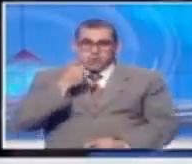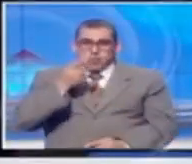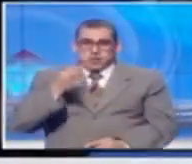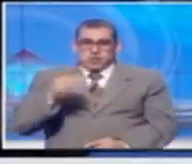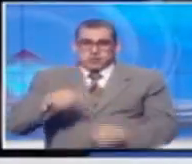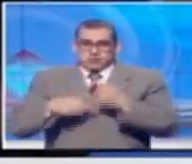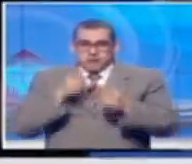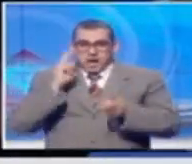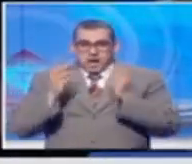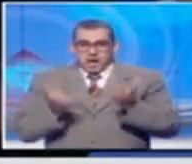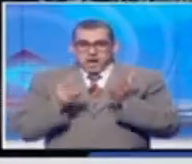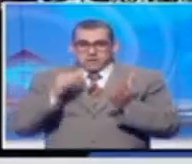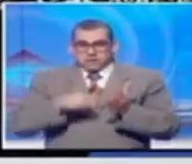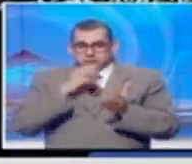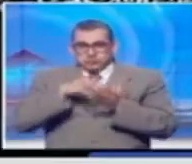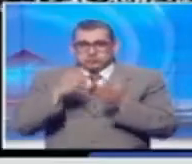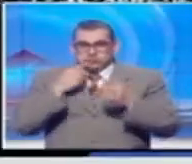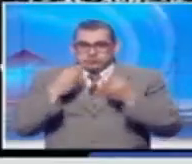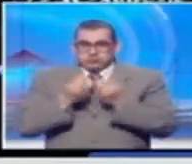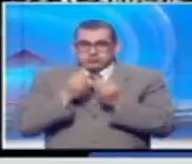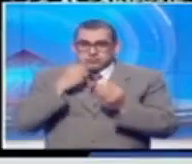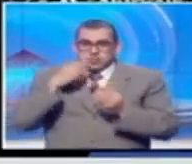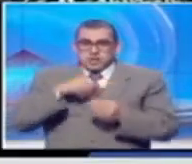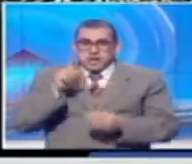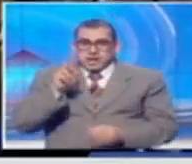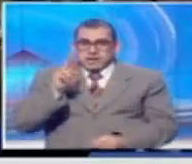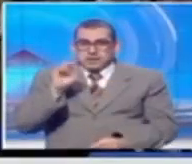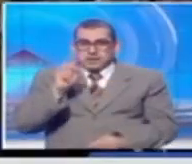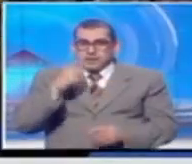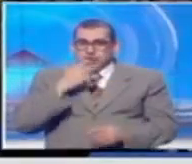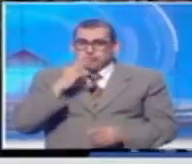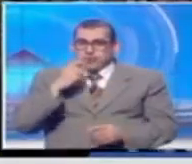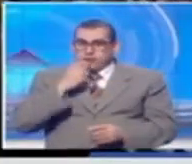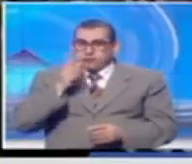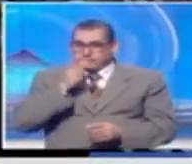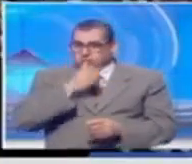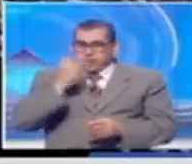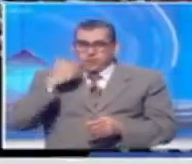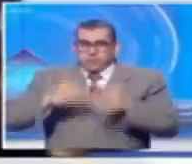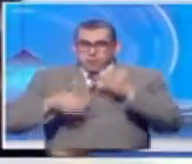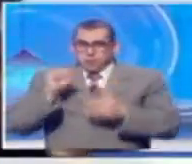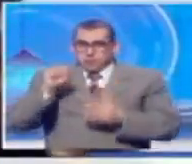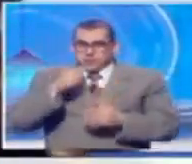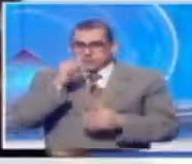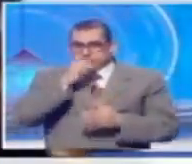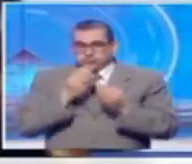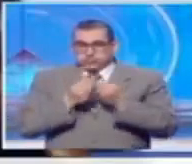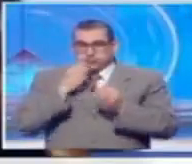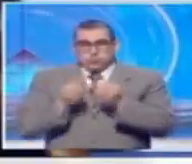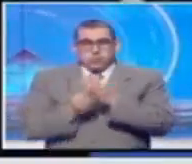31، وكانت مسابقة رتيب الحفني في الغناء للشباب والأطفال من ذوي القدرات الخاصة